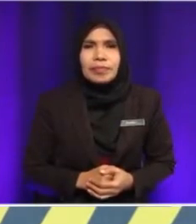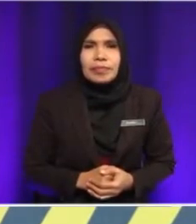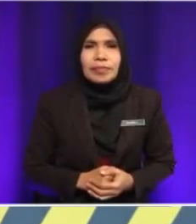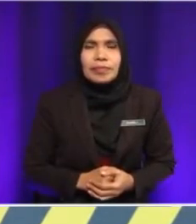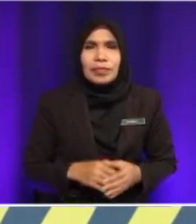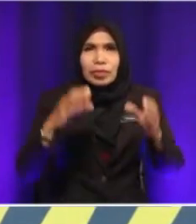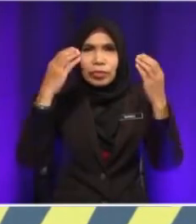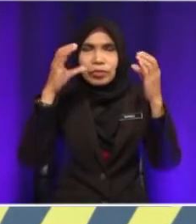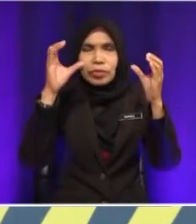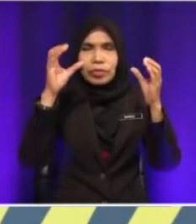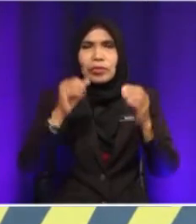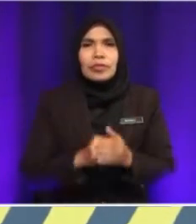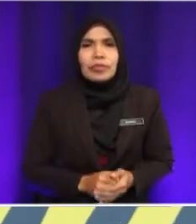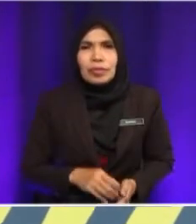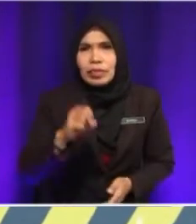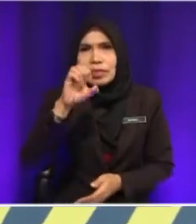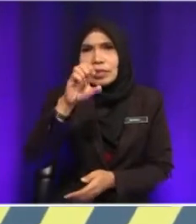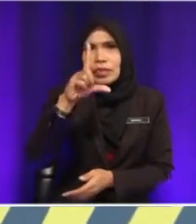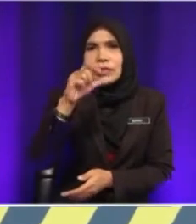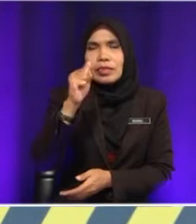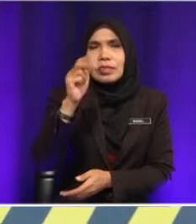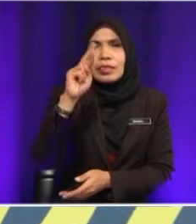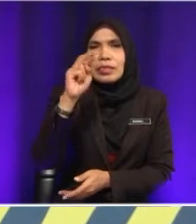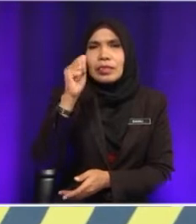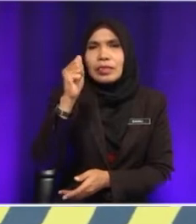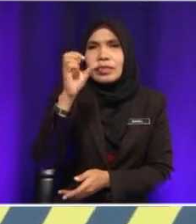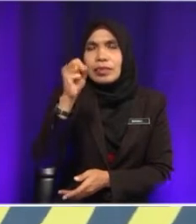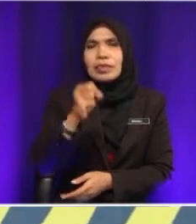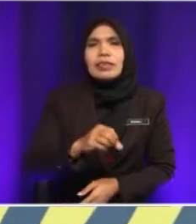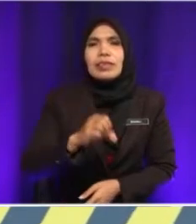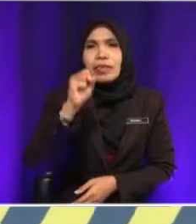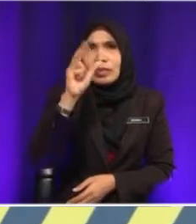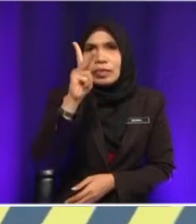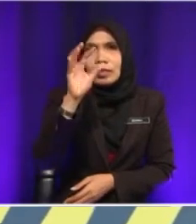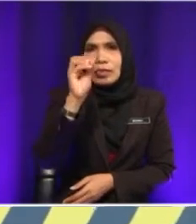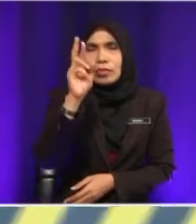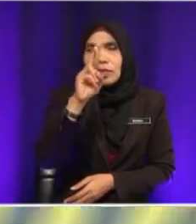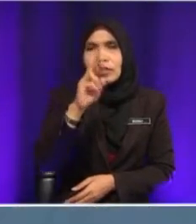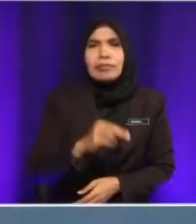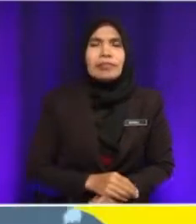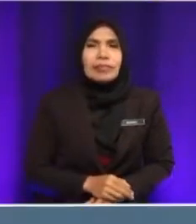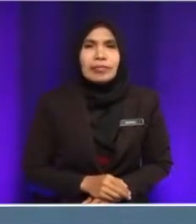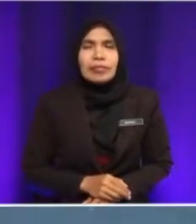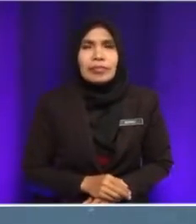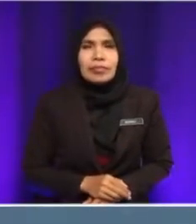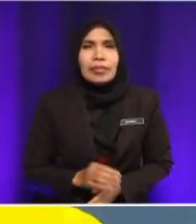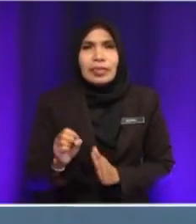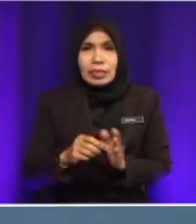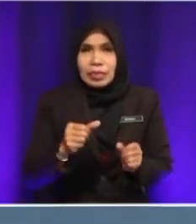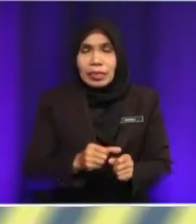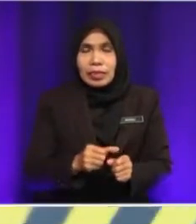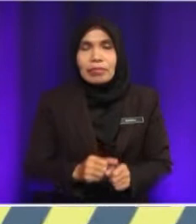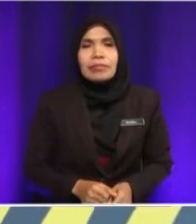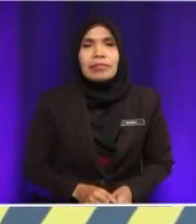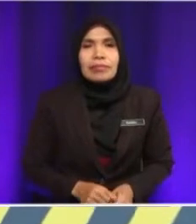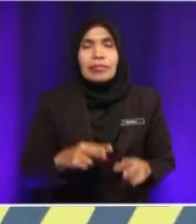menyerahkan sekolah antara kelas-kelas atau tingkatan-tingkatan di sekolah masing-masing supaya kita ada penyelesaian dan